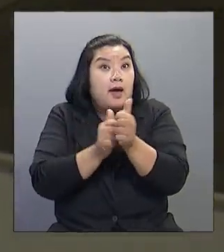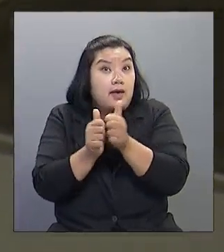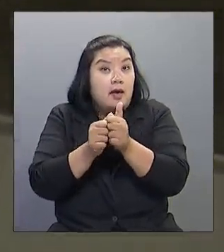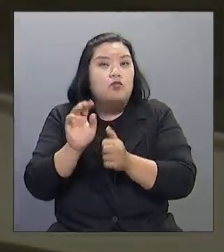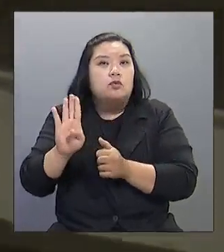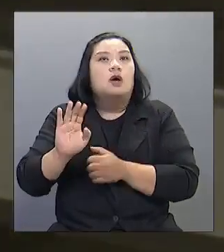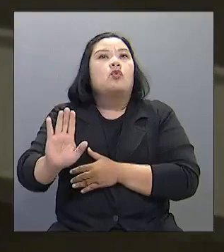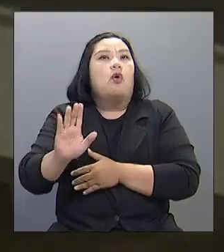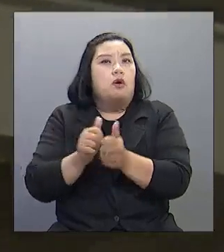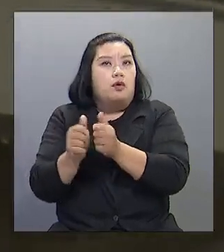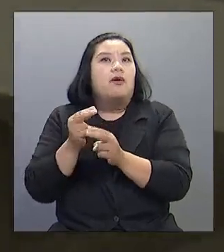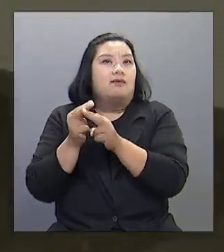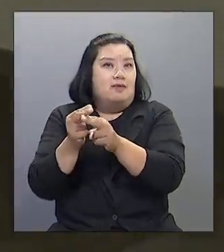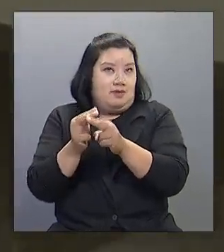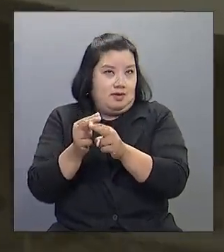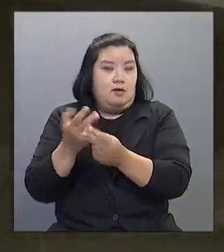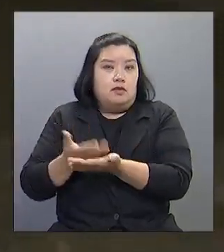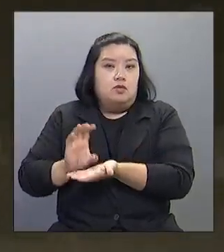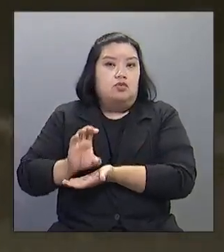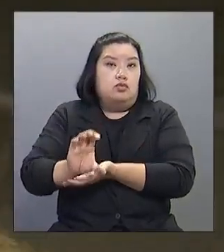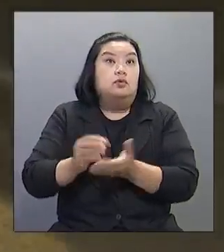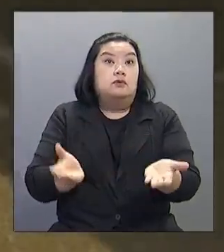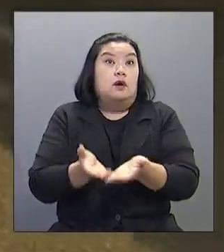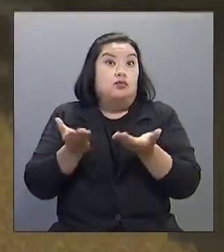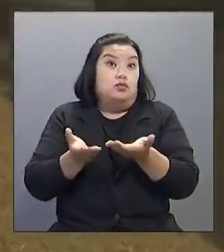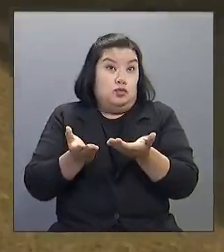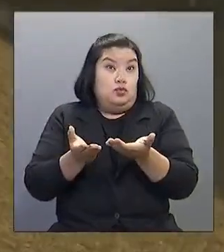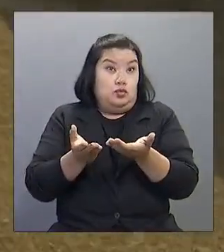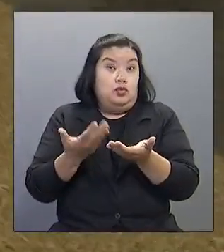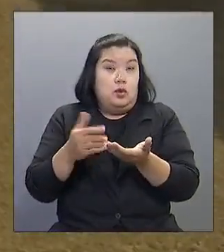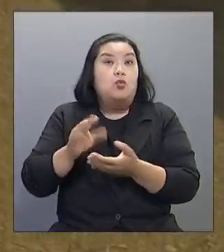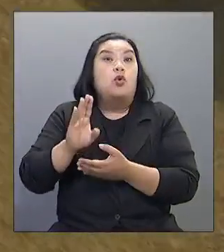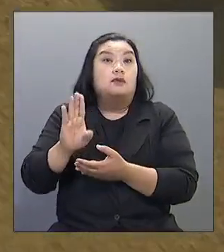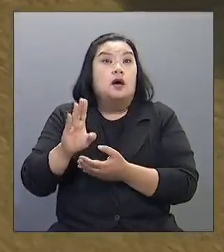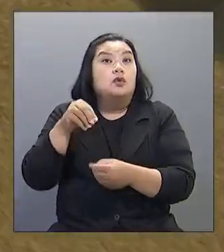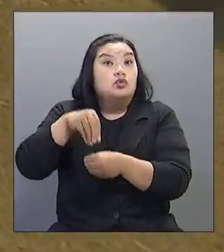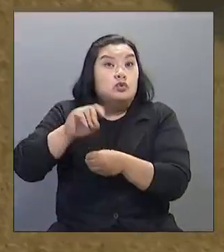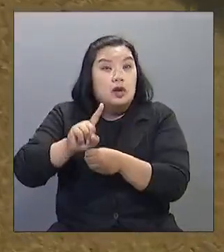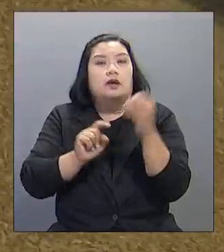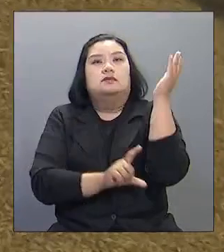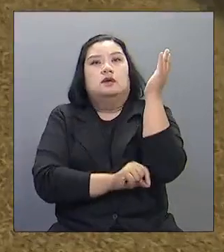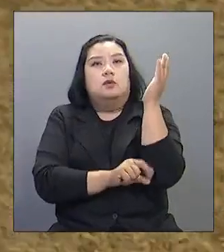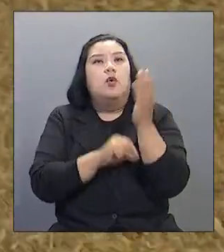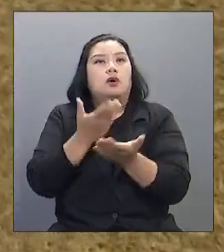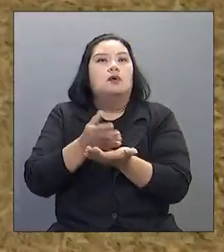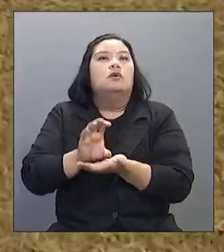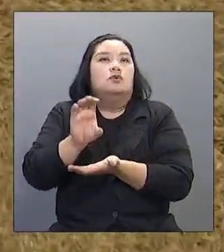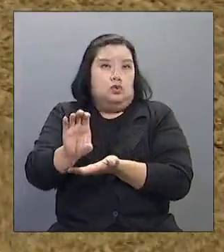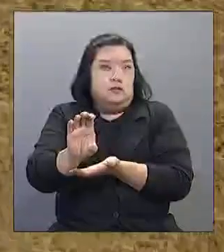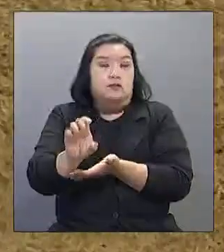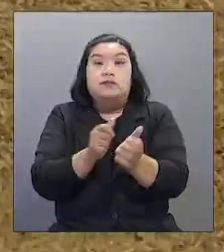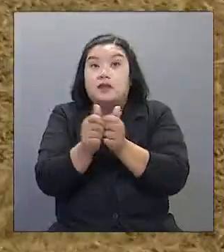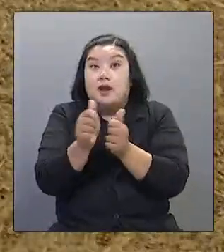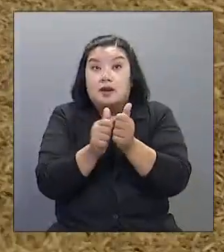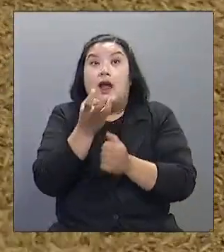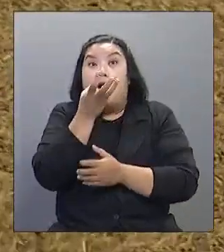เขาจัดขึ้นมามีสปอนเซอร์ใหญ่เป็นผู้สนับสนุนเป็นเอกชนอยู่ในสิงคโปร์ซึ่งเวทีนี้เนี่ยถ้าคน